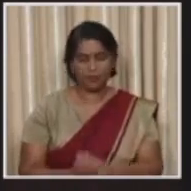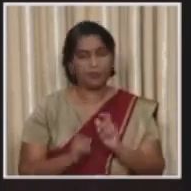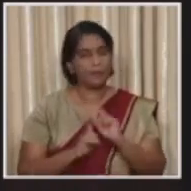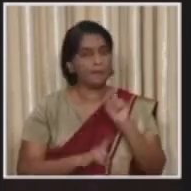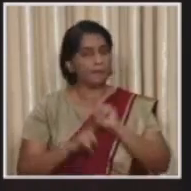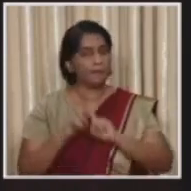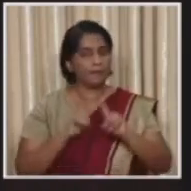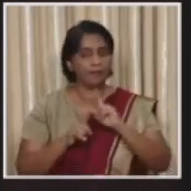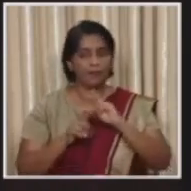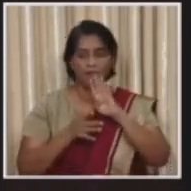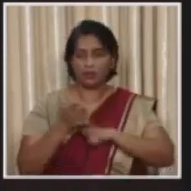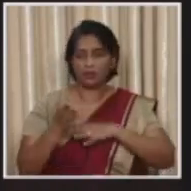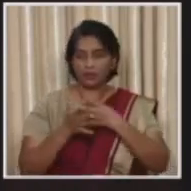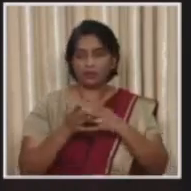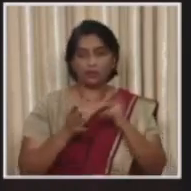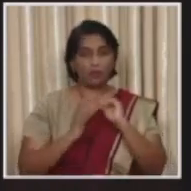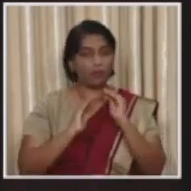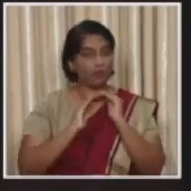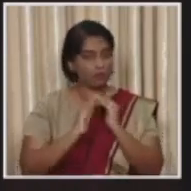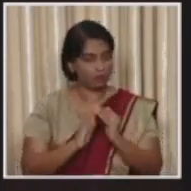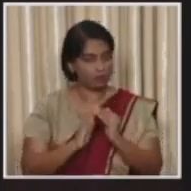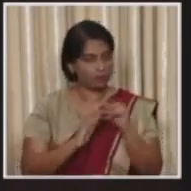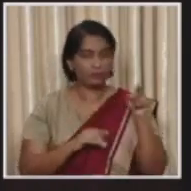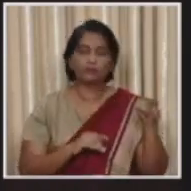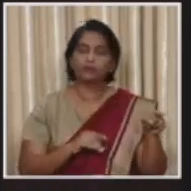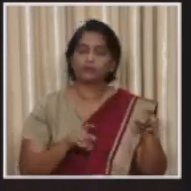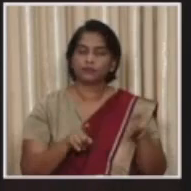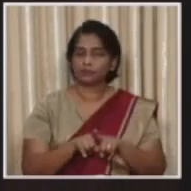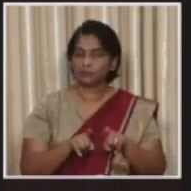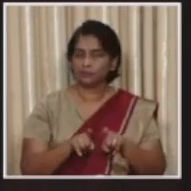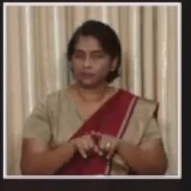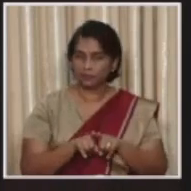පාර්ලිමේන්තු අයවැය කාර්යාලය සහ